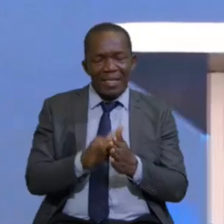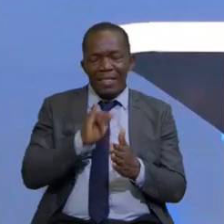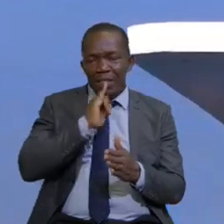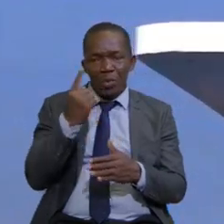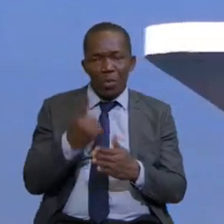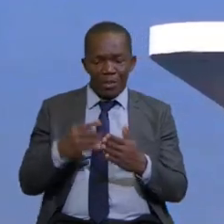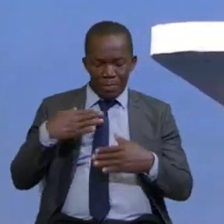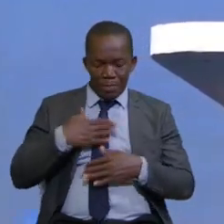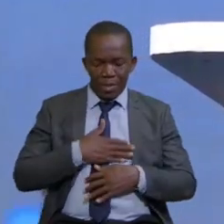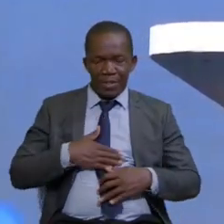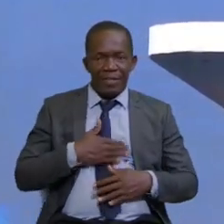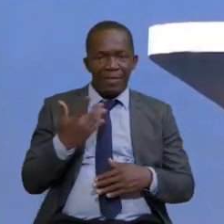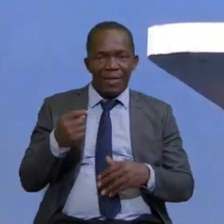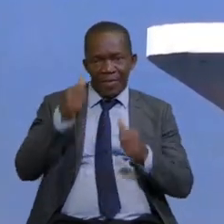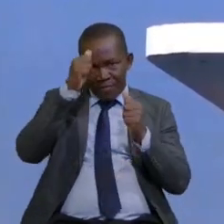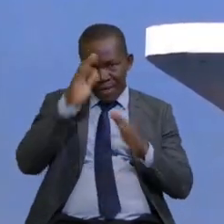par